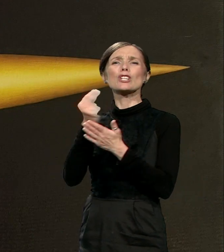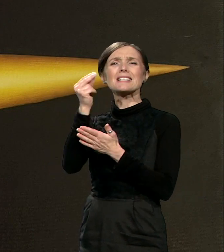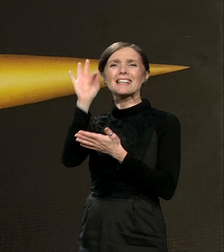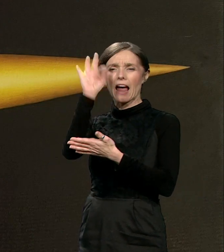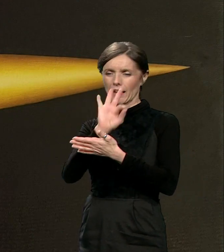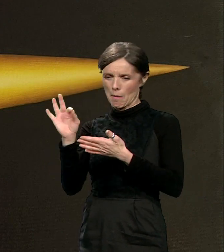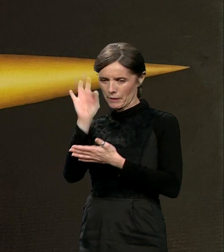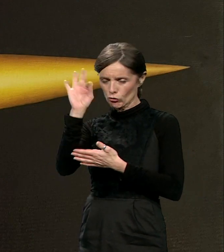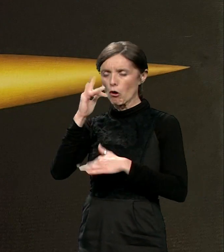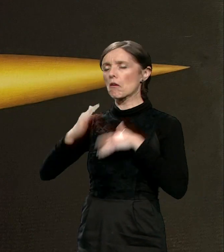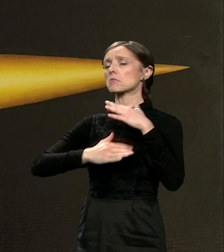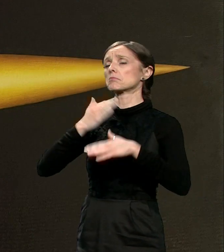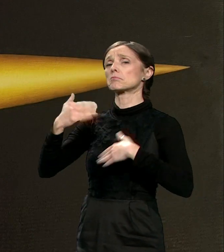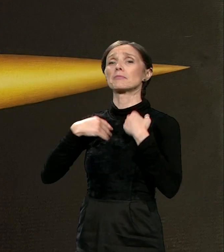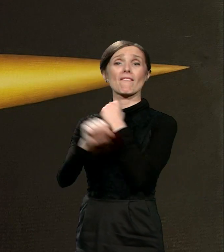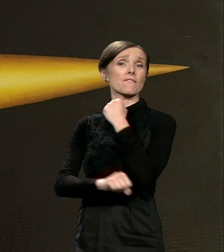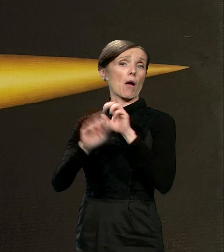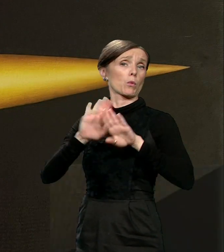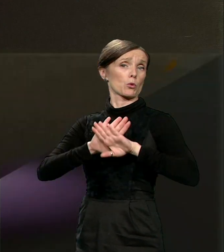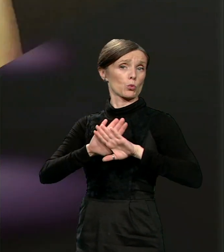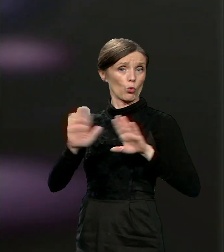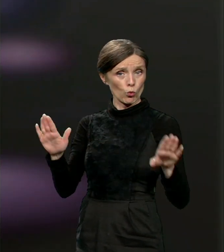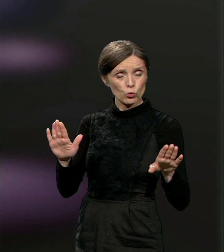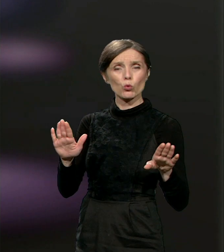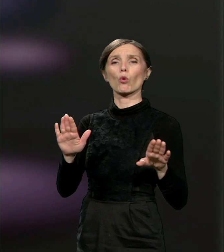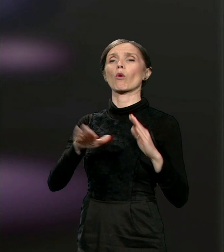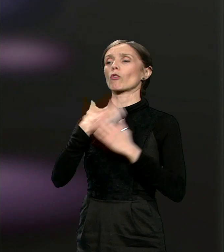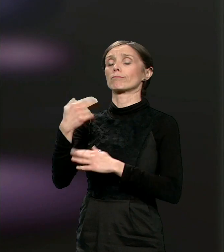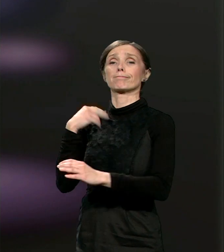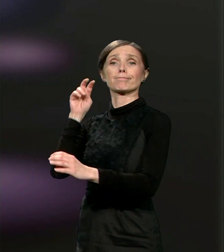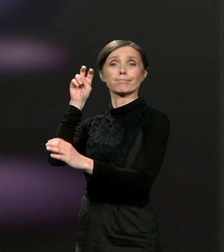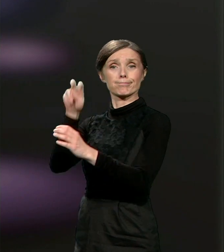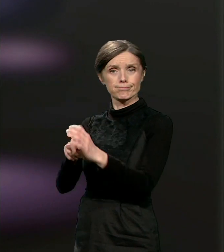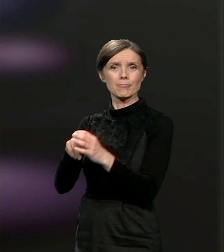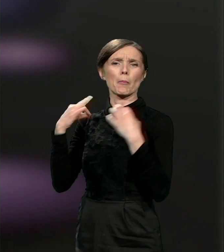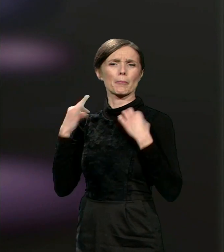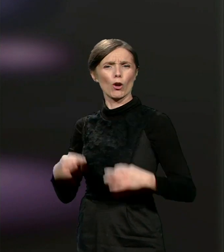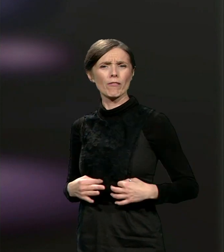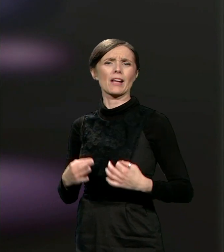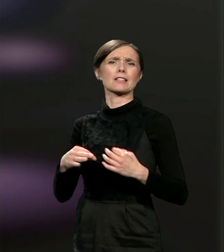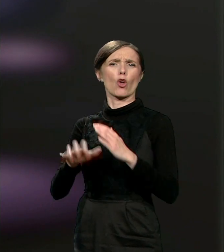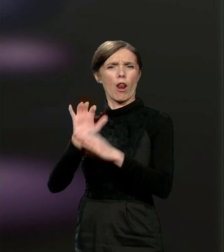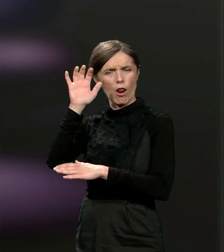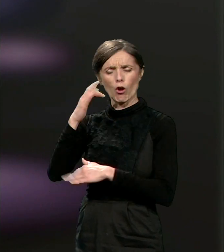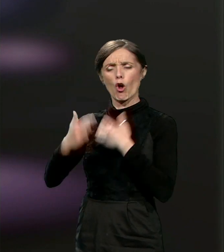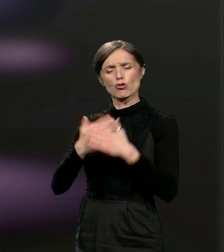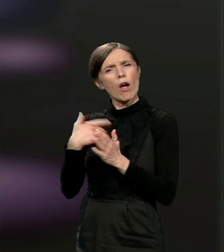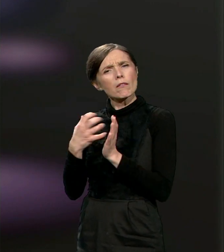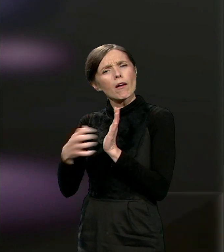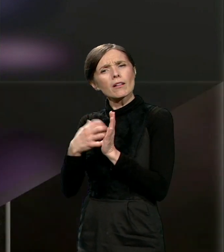završetka studija, a ulaženjem u profesionalnu igračku karijeru, nastavila sam da